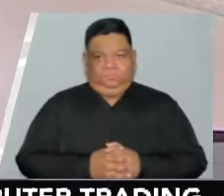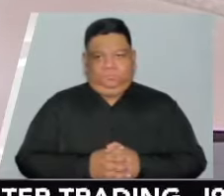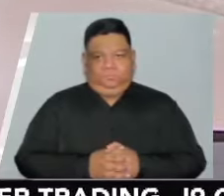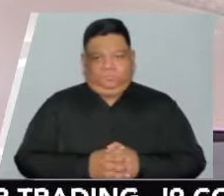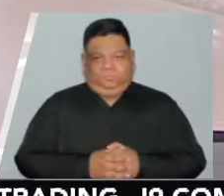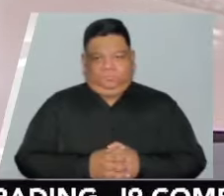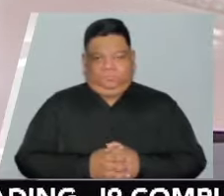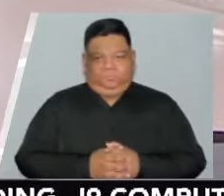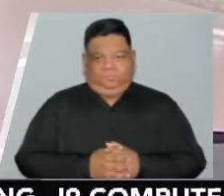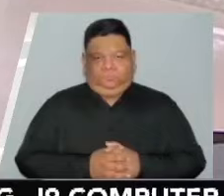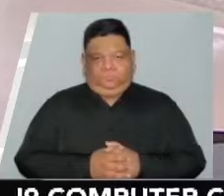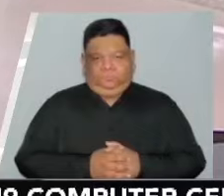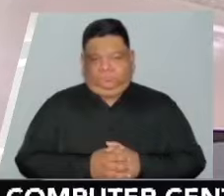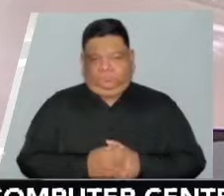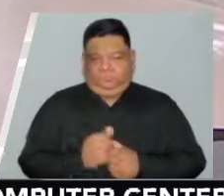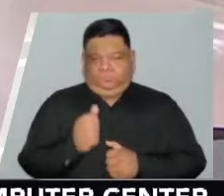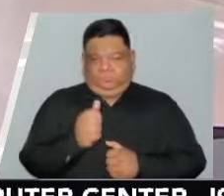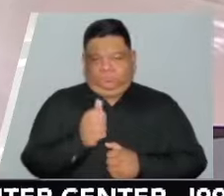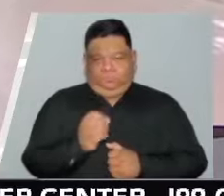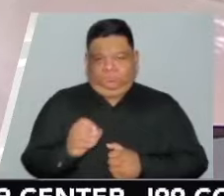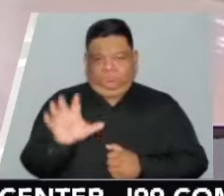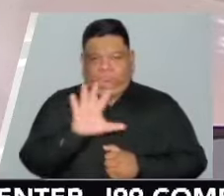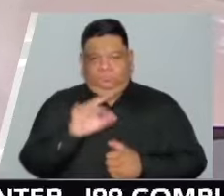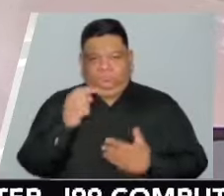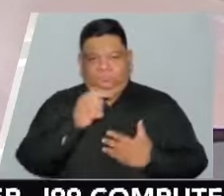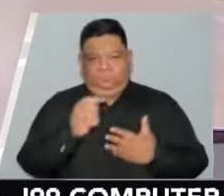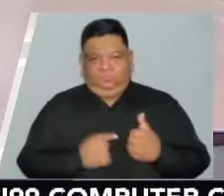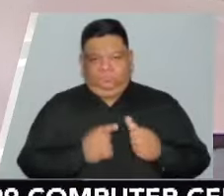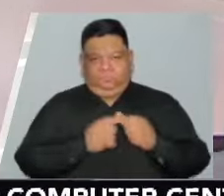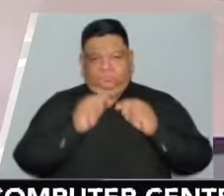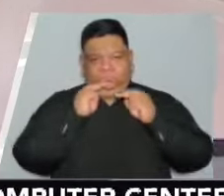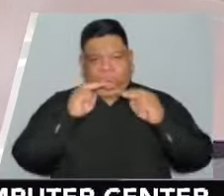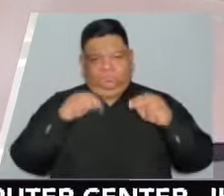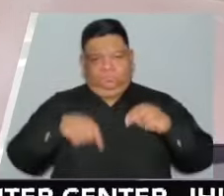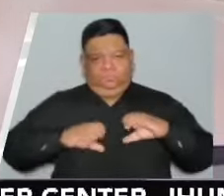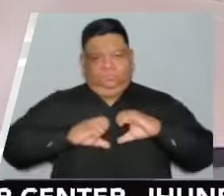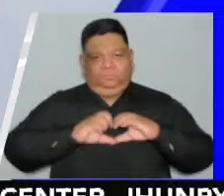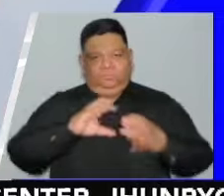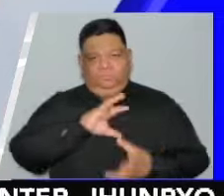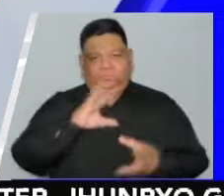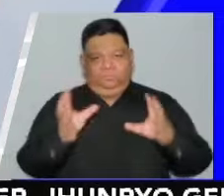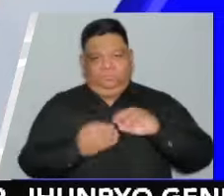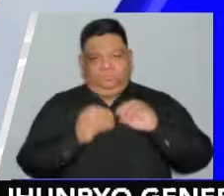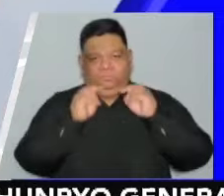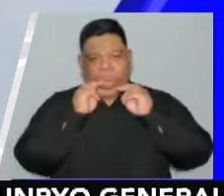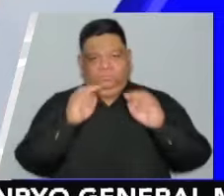Magandang umaga. Narito na ang mga unang balitang hatid ng GMA Integrated News.